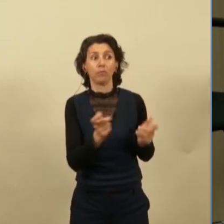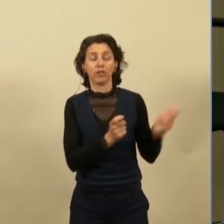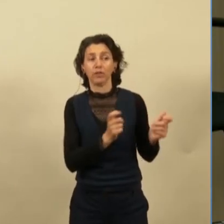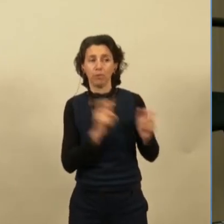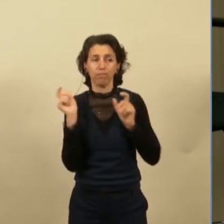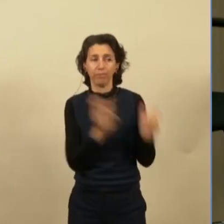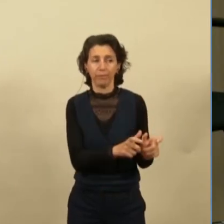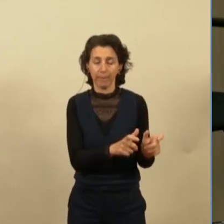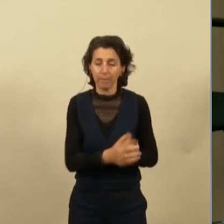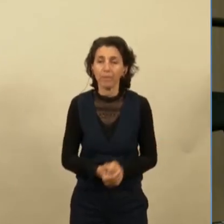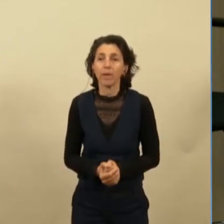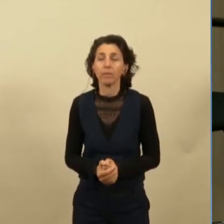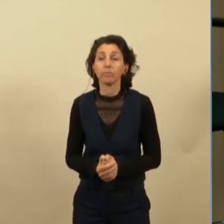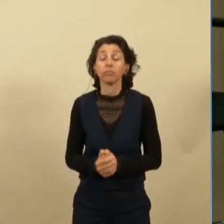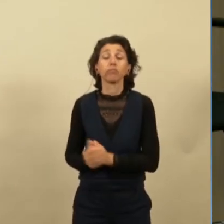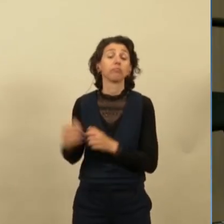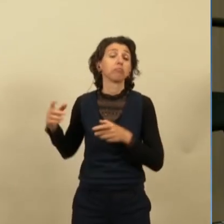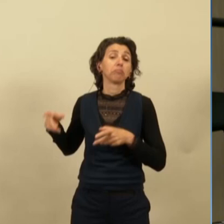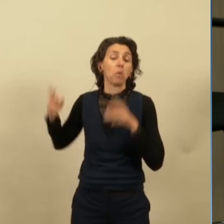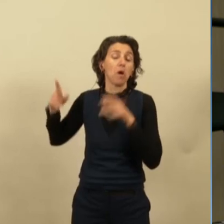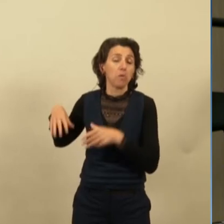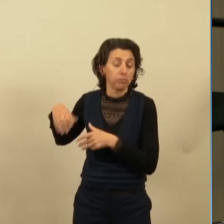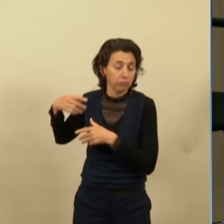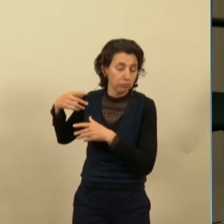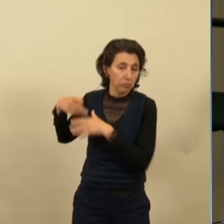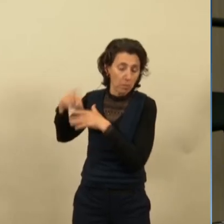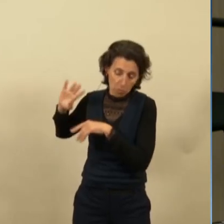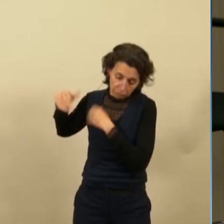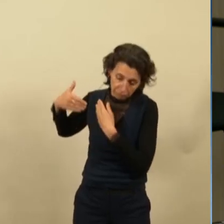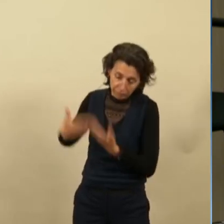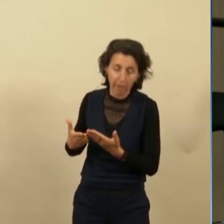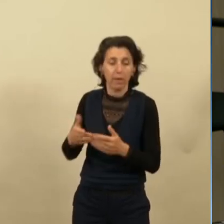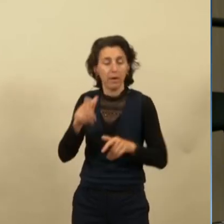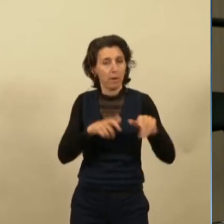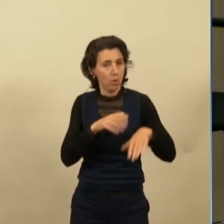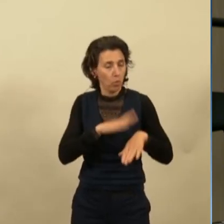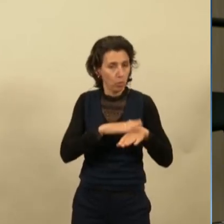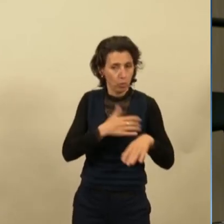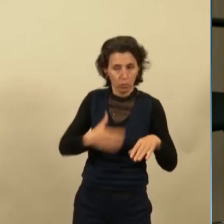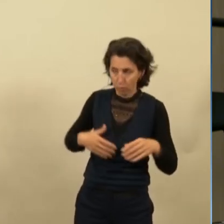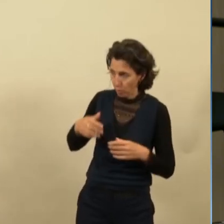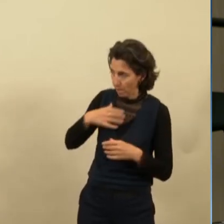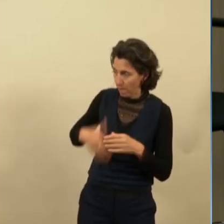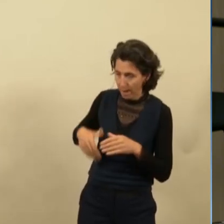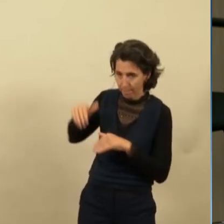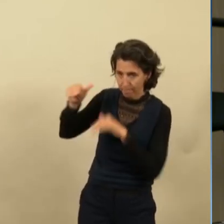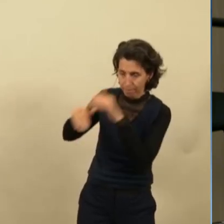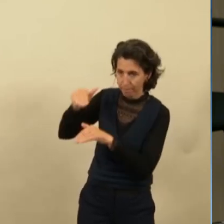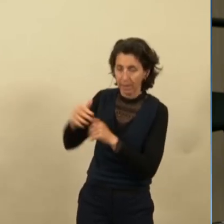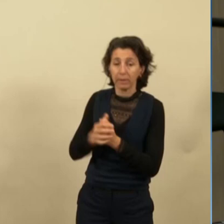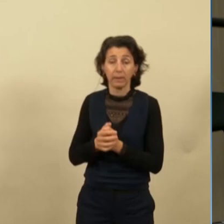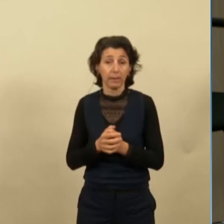depuis le début de ce mandat régulièrement des conseillers municipaux ont interpellé le maire non seulement au sujet de